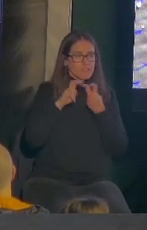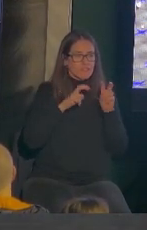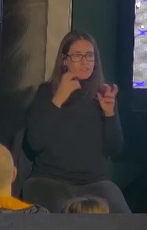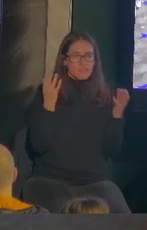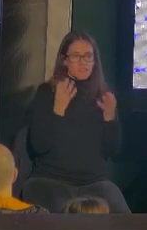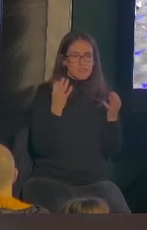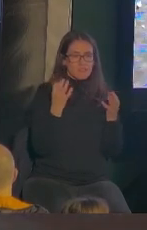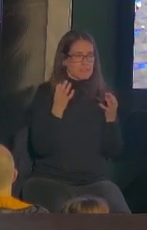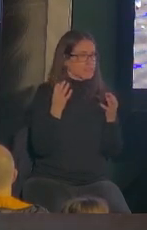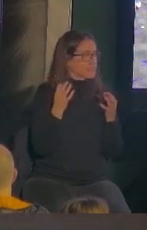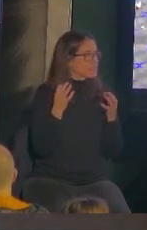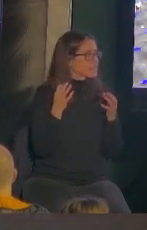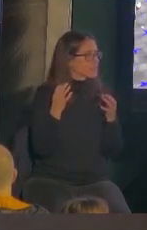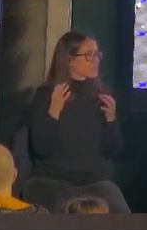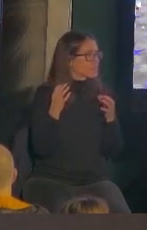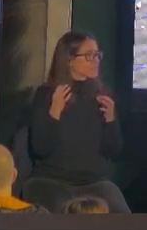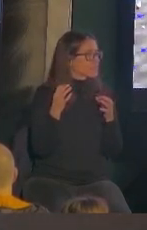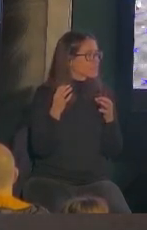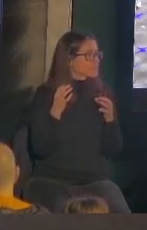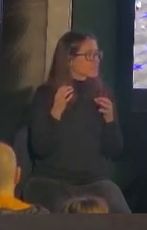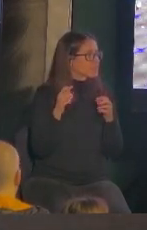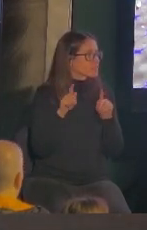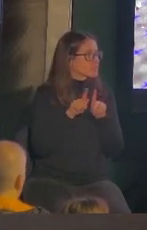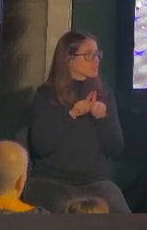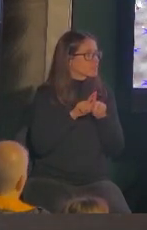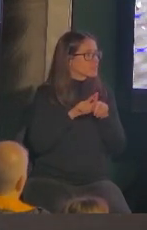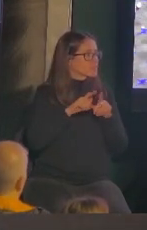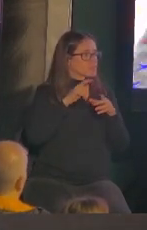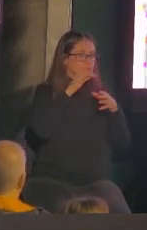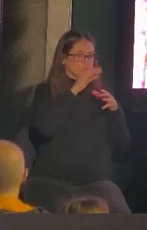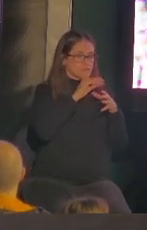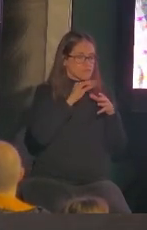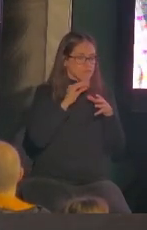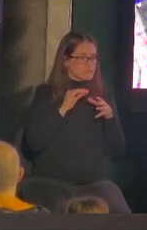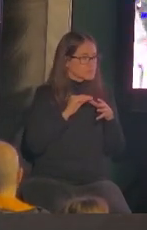no només tirar-li el sucre glaç no quedin,